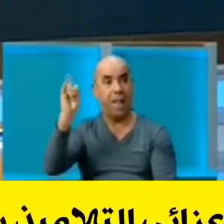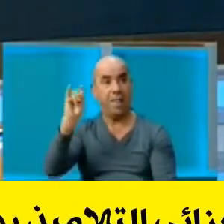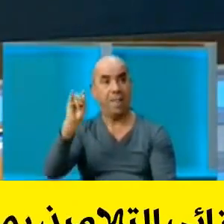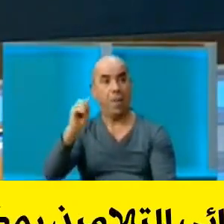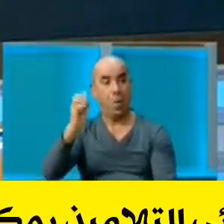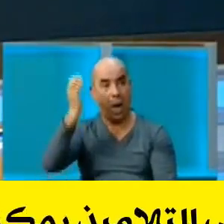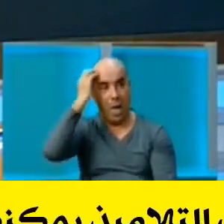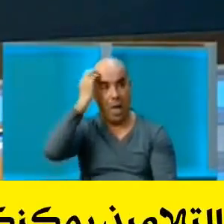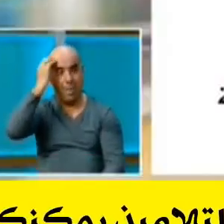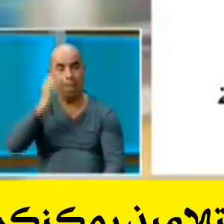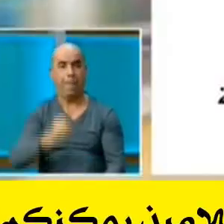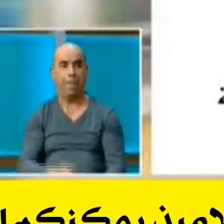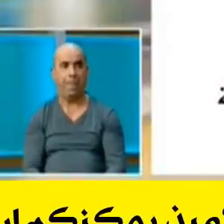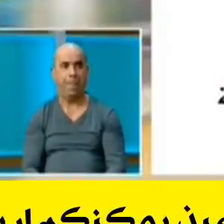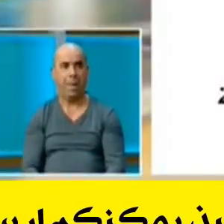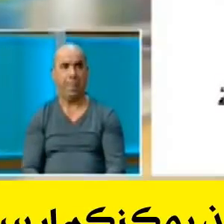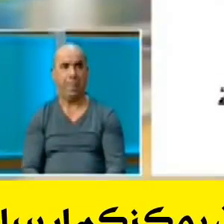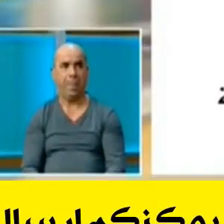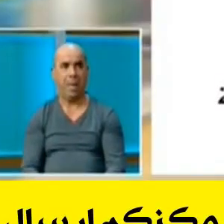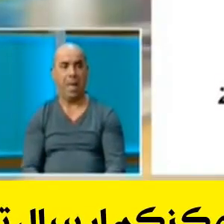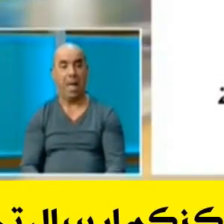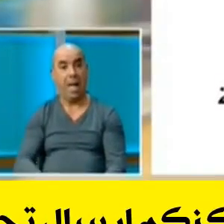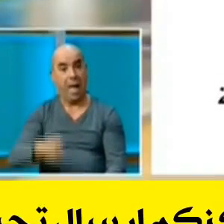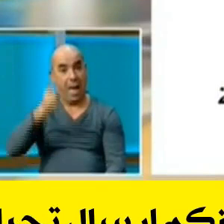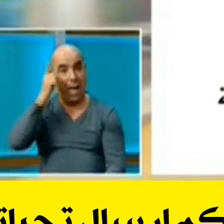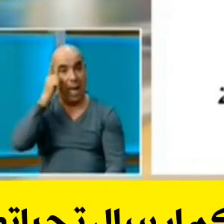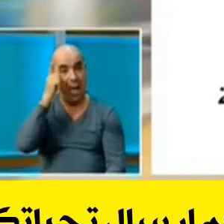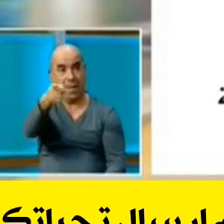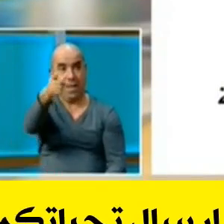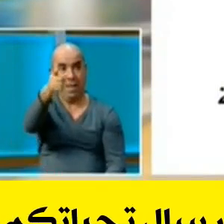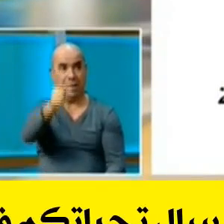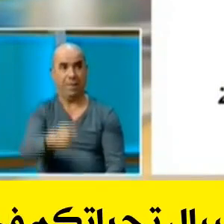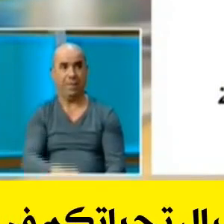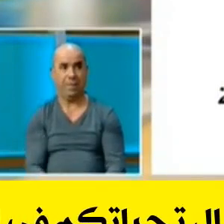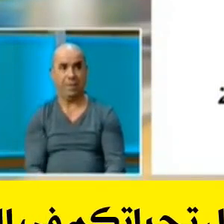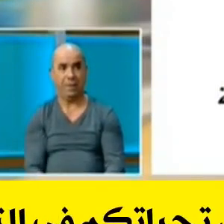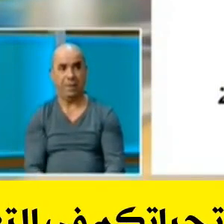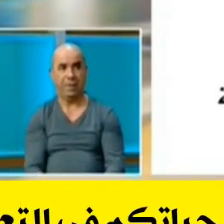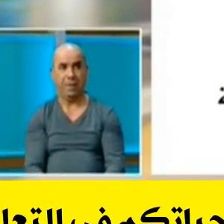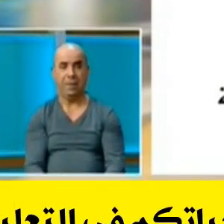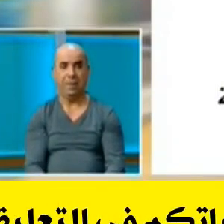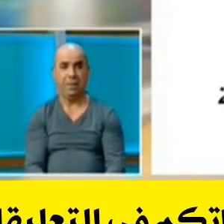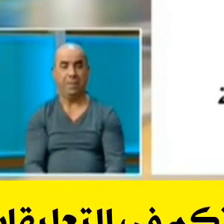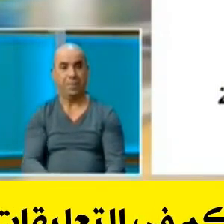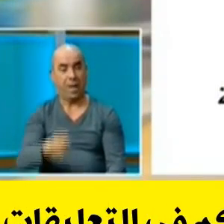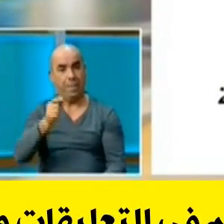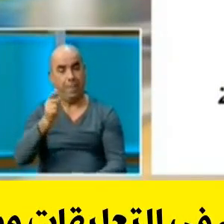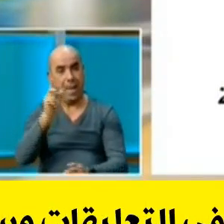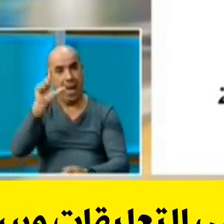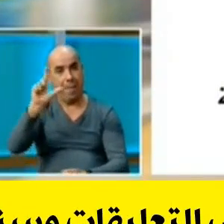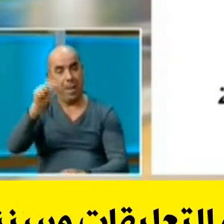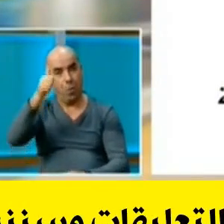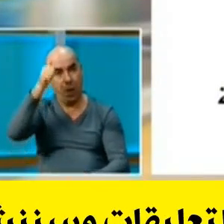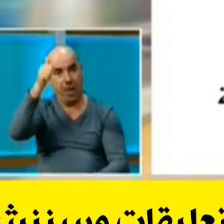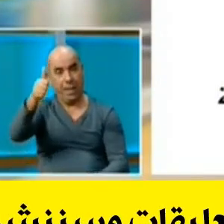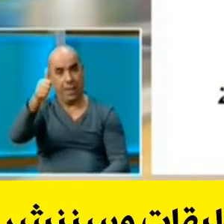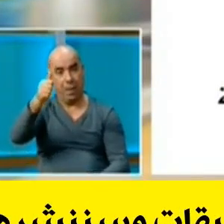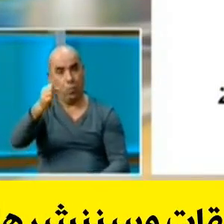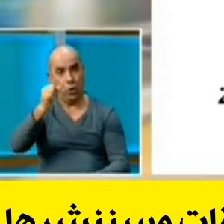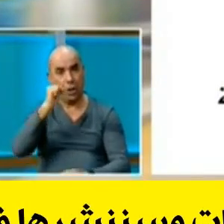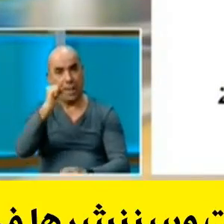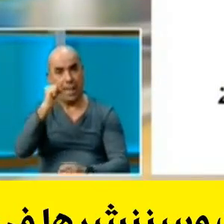العالم. جيد. الذي اسم موصول كتبناه بلام واحدة